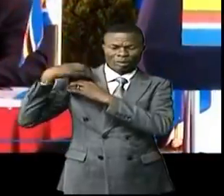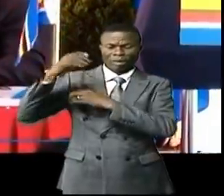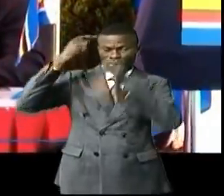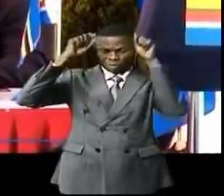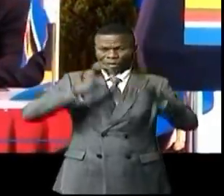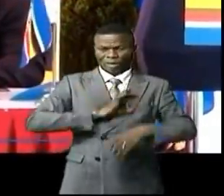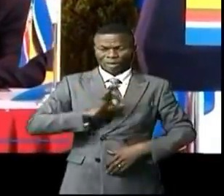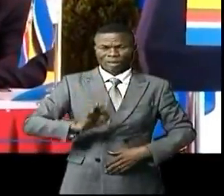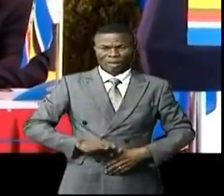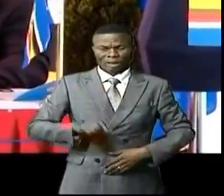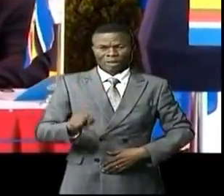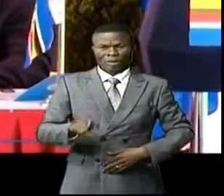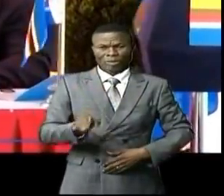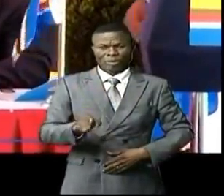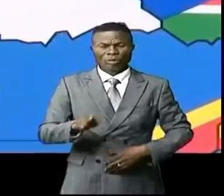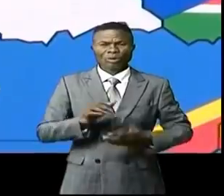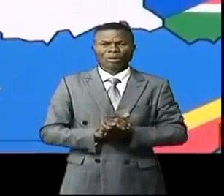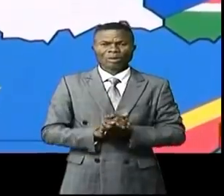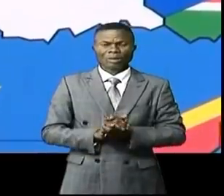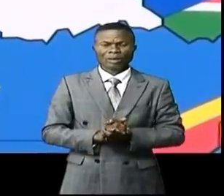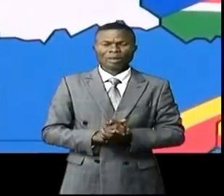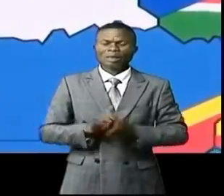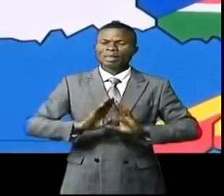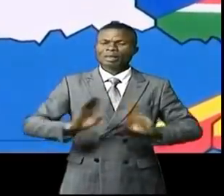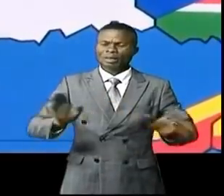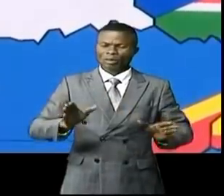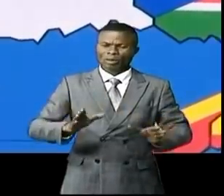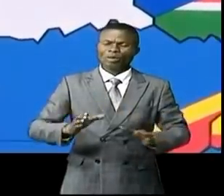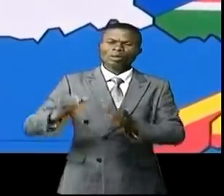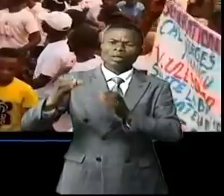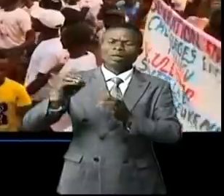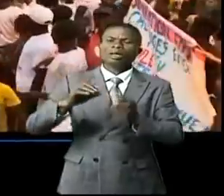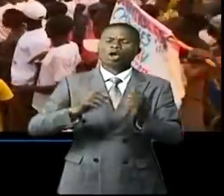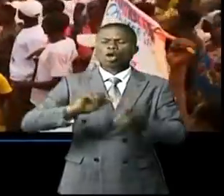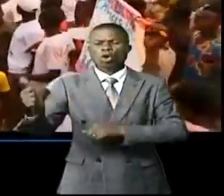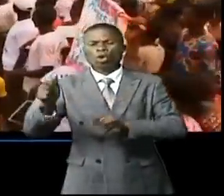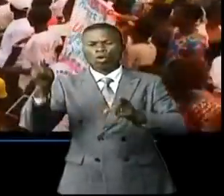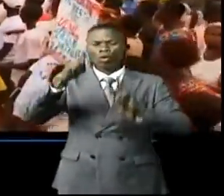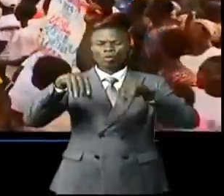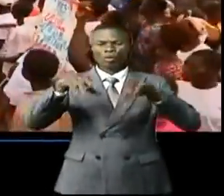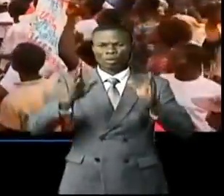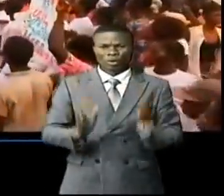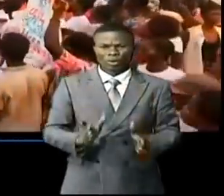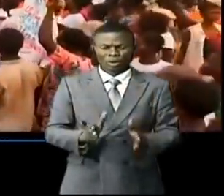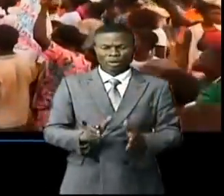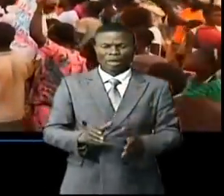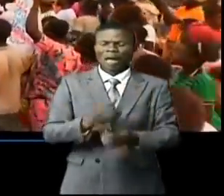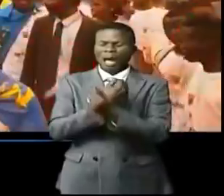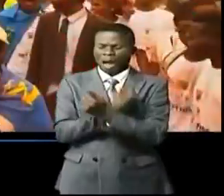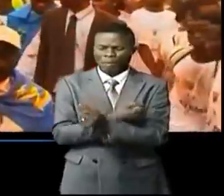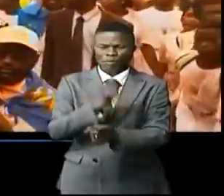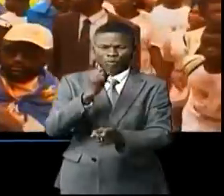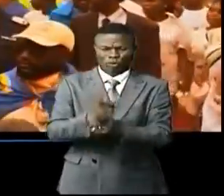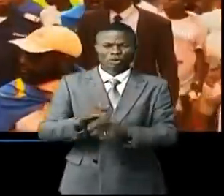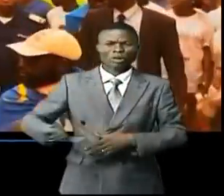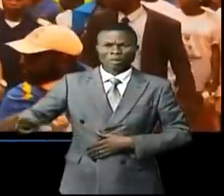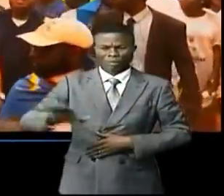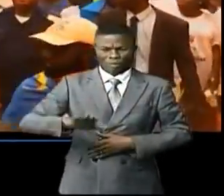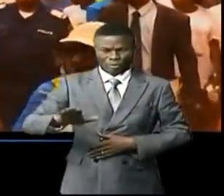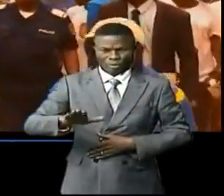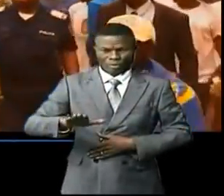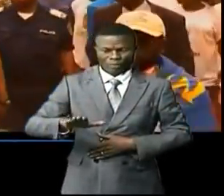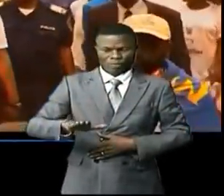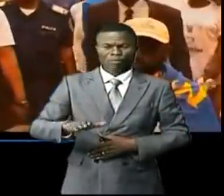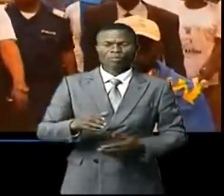l'État, Félix-Antoine Tshisekedi Tshilombo. Il mérite son appropriation par certains compatriotes et plus d'un patriotisme exemplaire n'a pas laissé